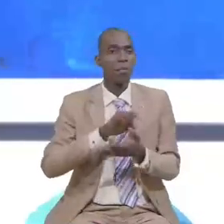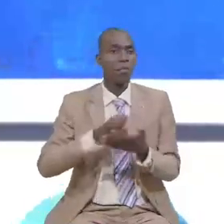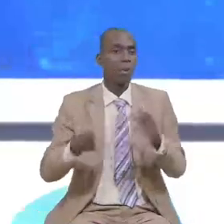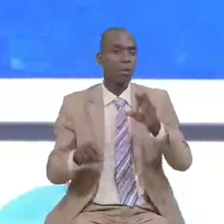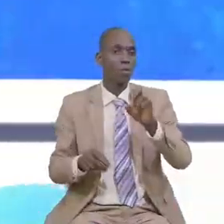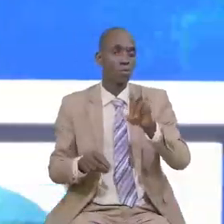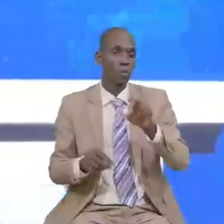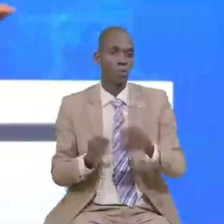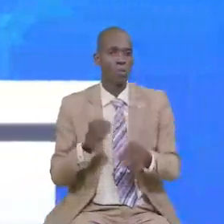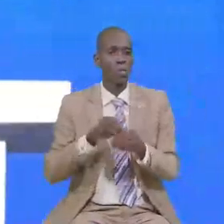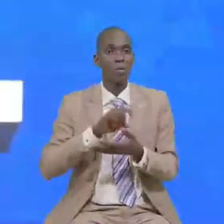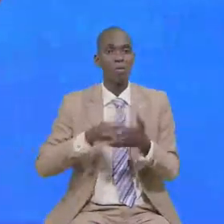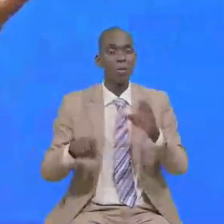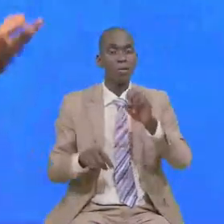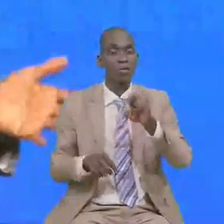dit,